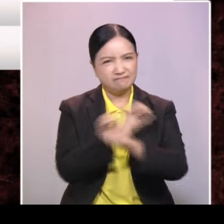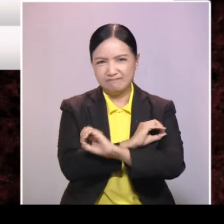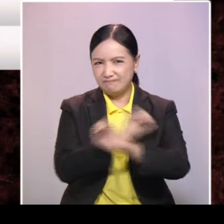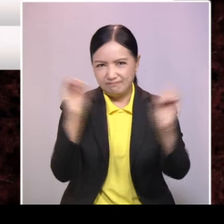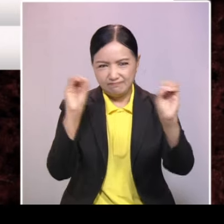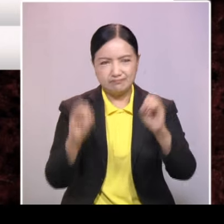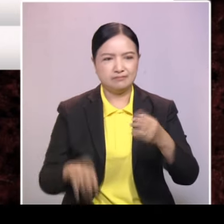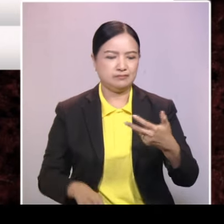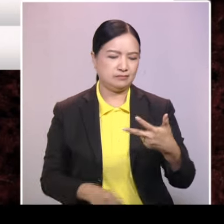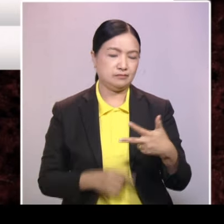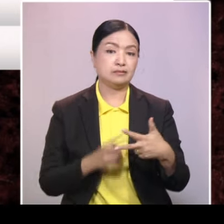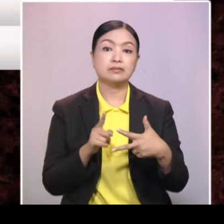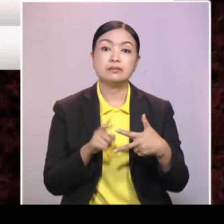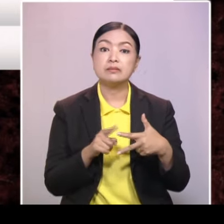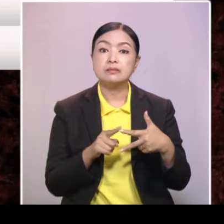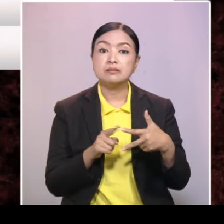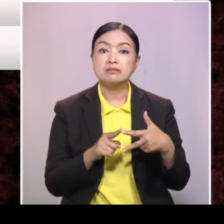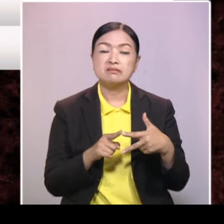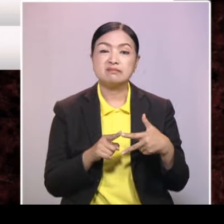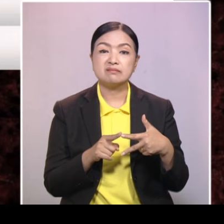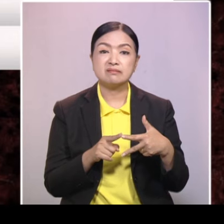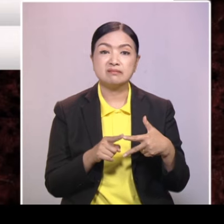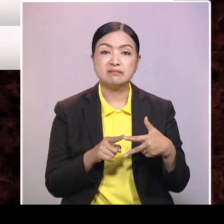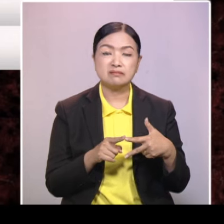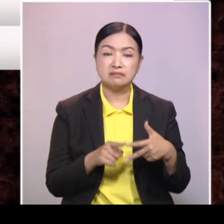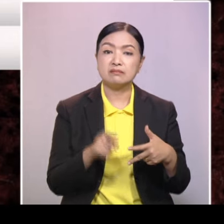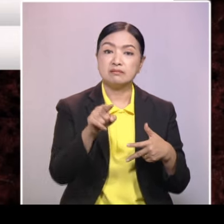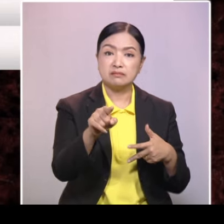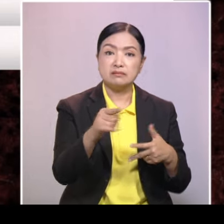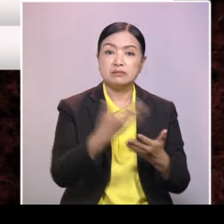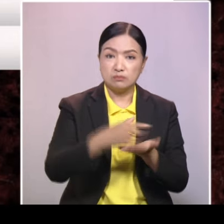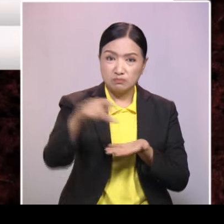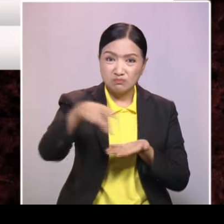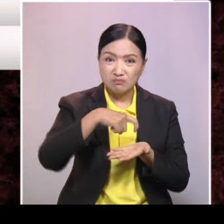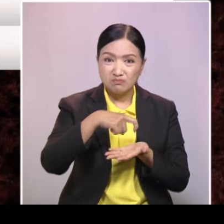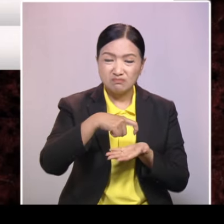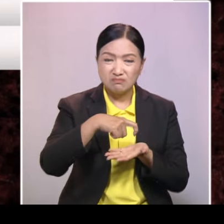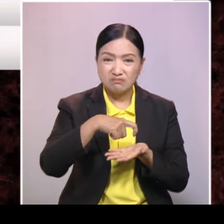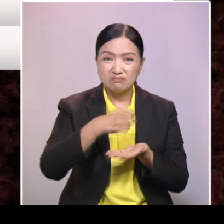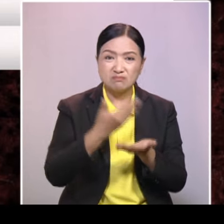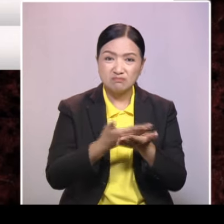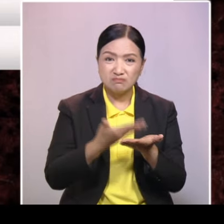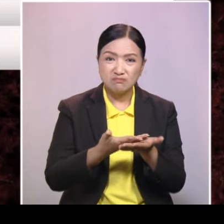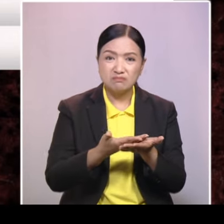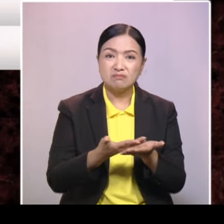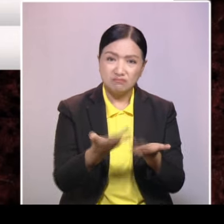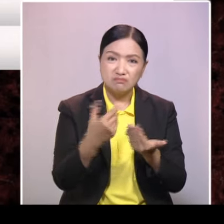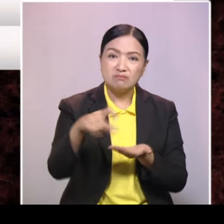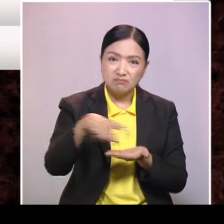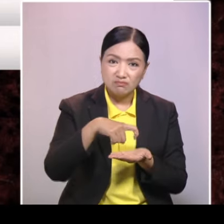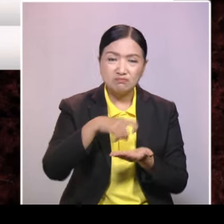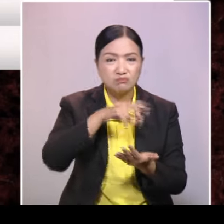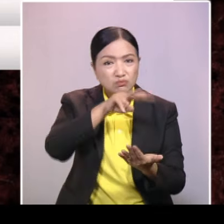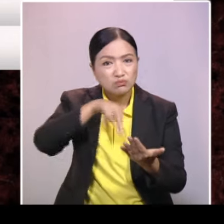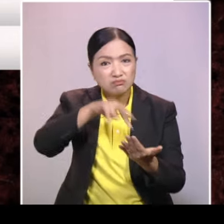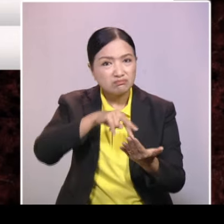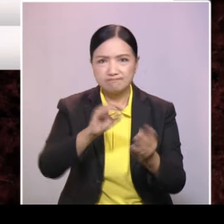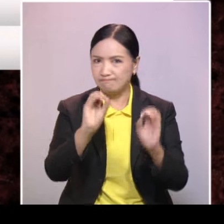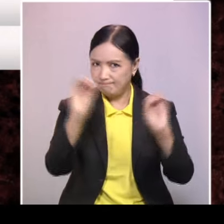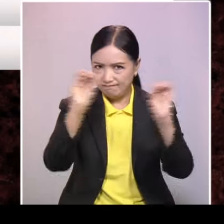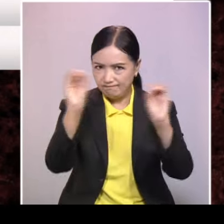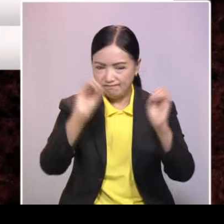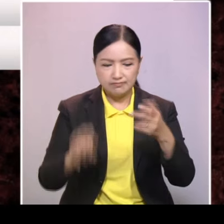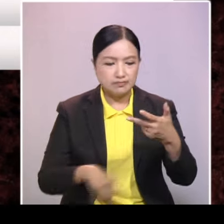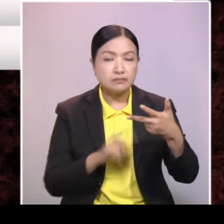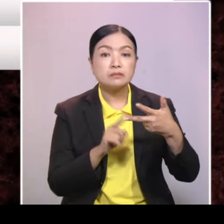ข้อกลาหา2. ไม่มีการให้ผู้เสียหายโอนเงินหรือซัษิลให้เจ้าหนาทีตรวจสอบ3.